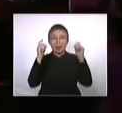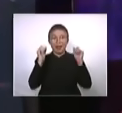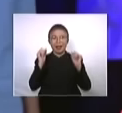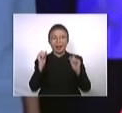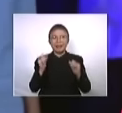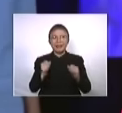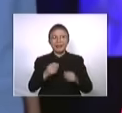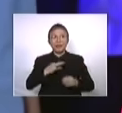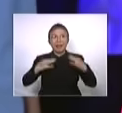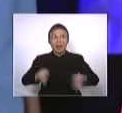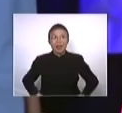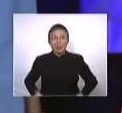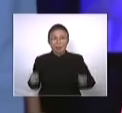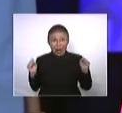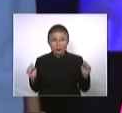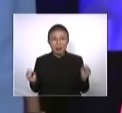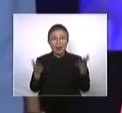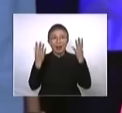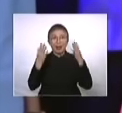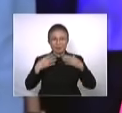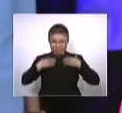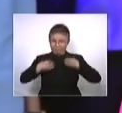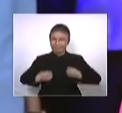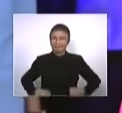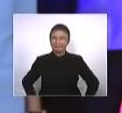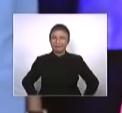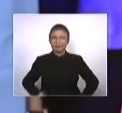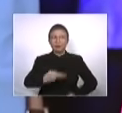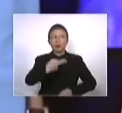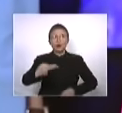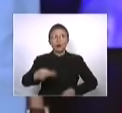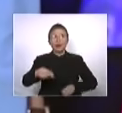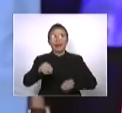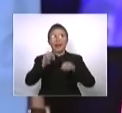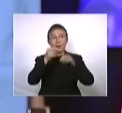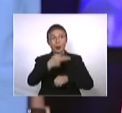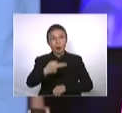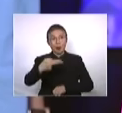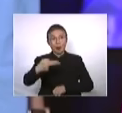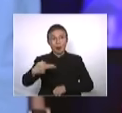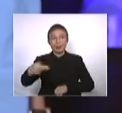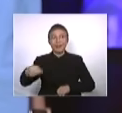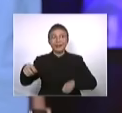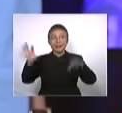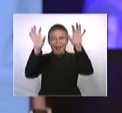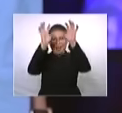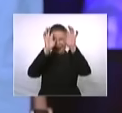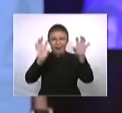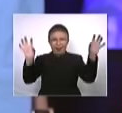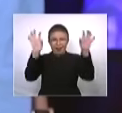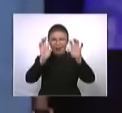debat-debat di Talk Show TV itu sering dan kita lihat cukup piawai Nah kalau Cak Imin